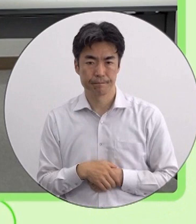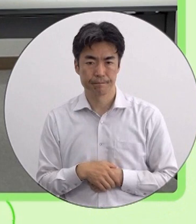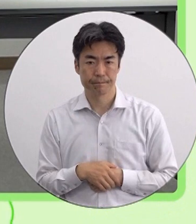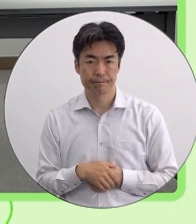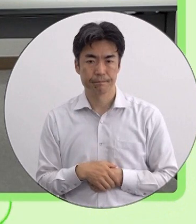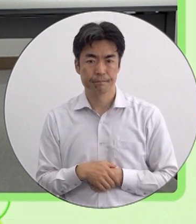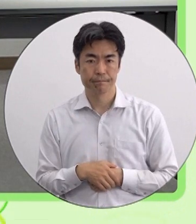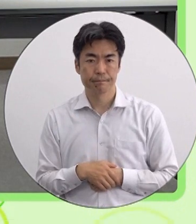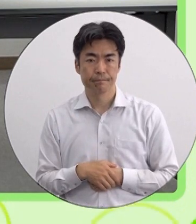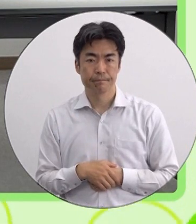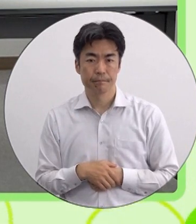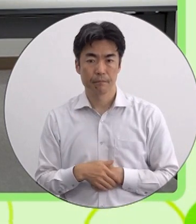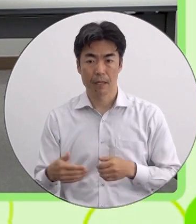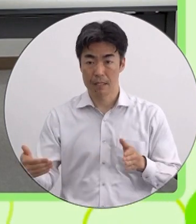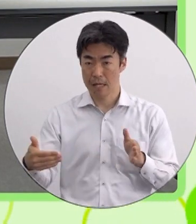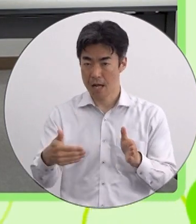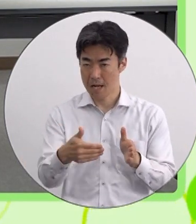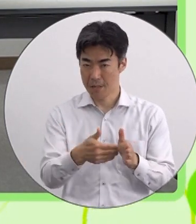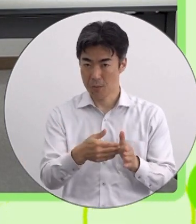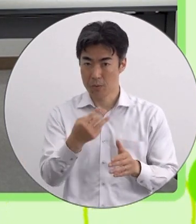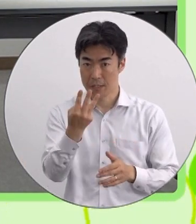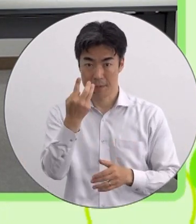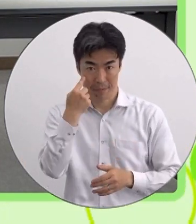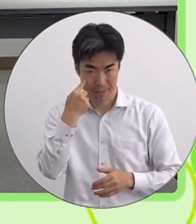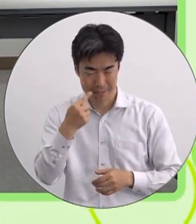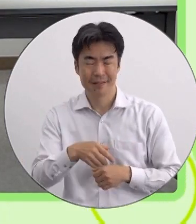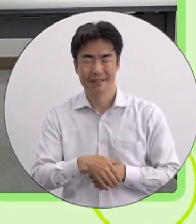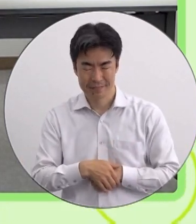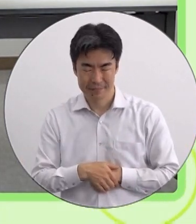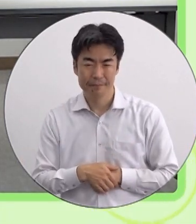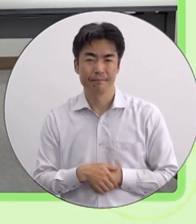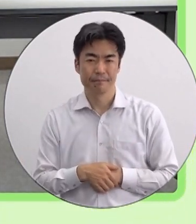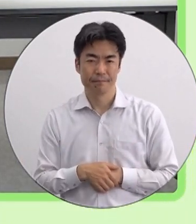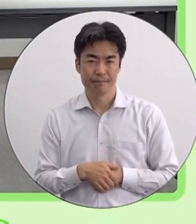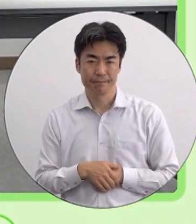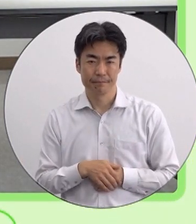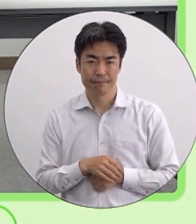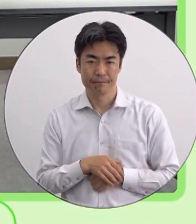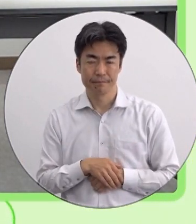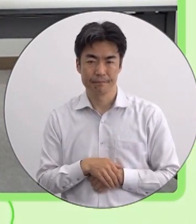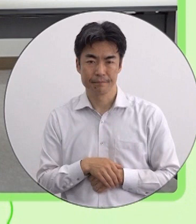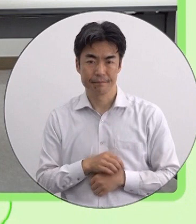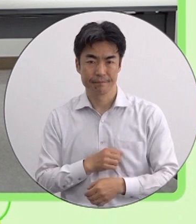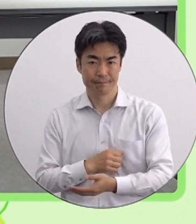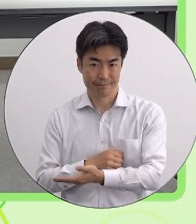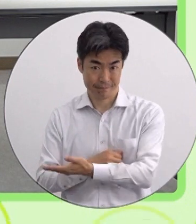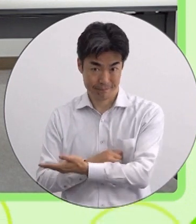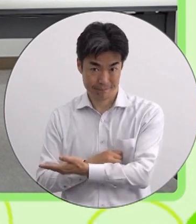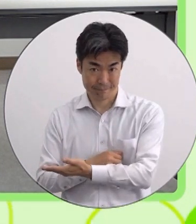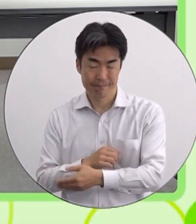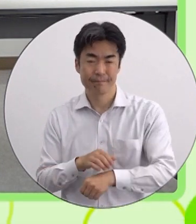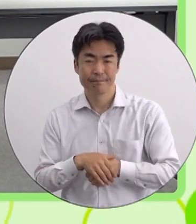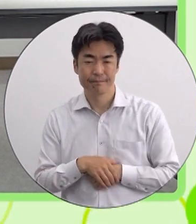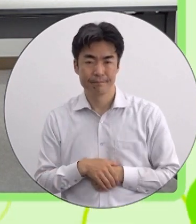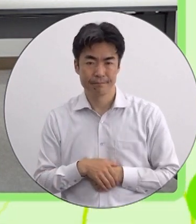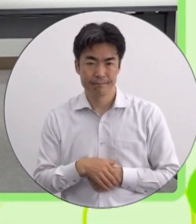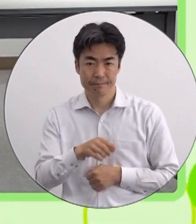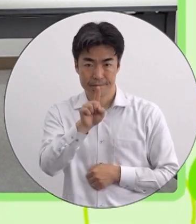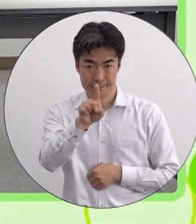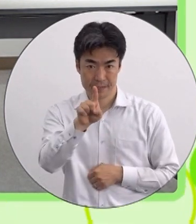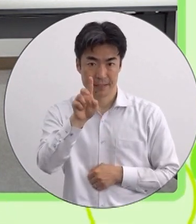1、2、3、4、5。次が最後の1セットです。左手を右の肩に乗せて胸を絞ります